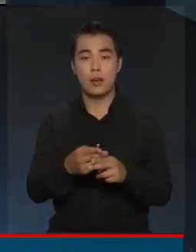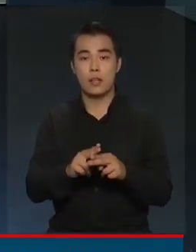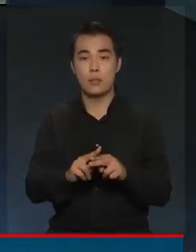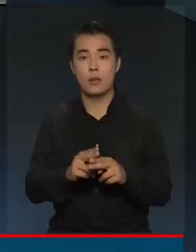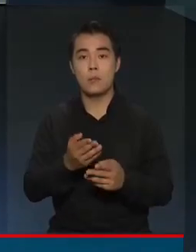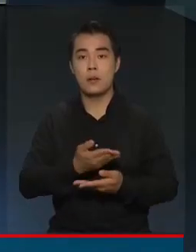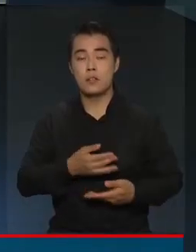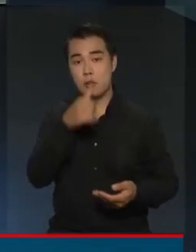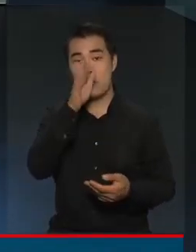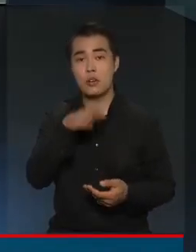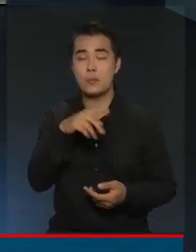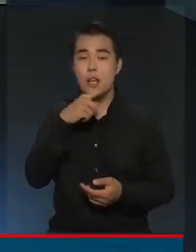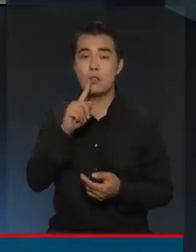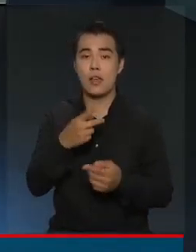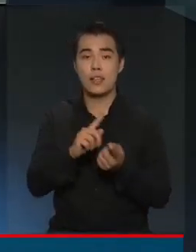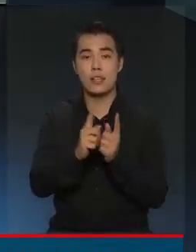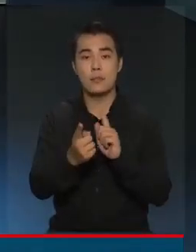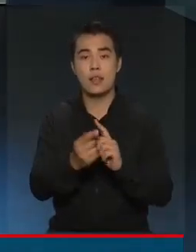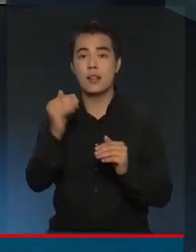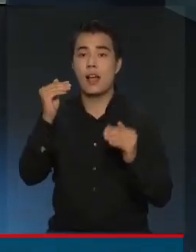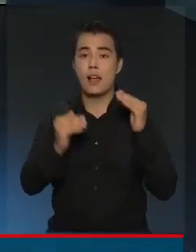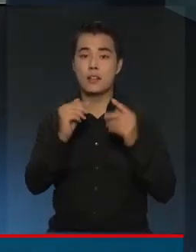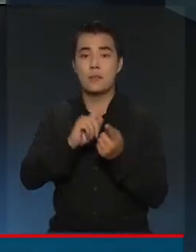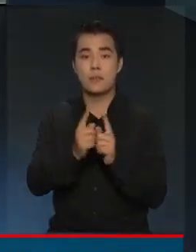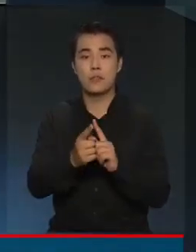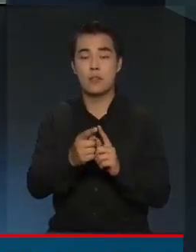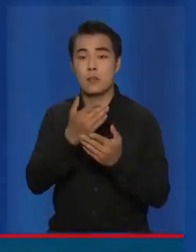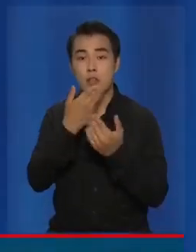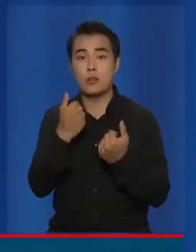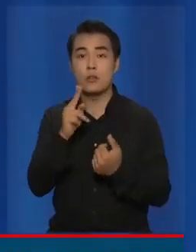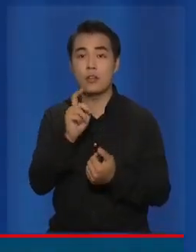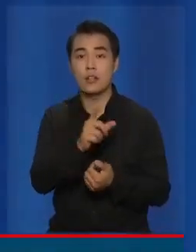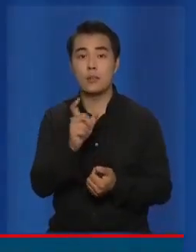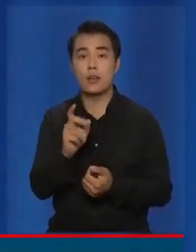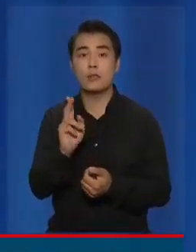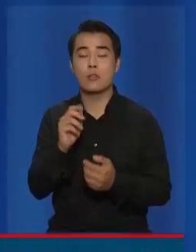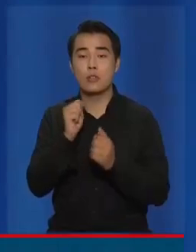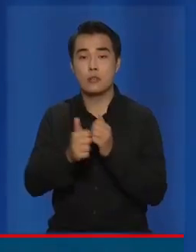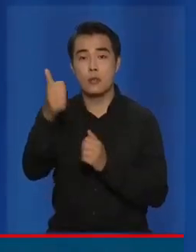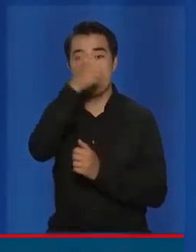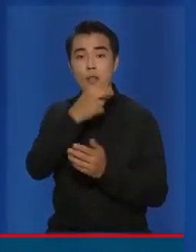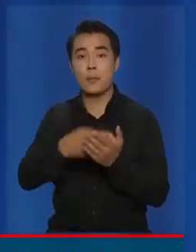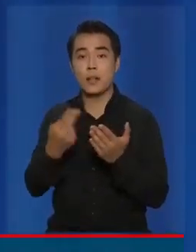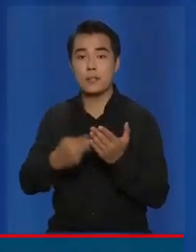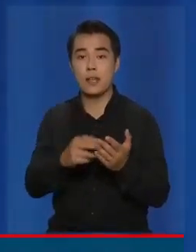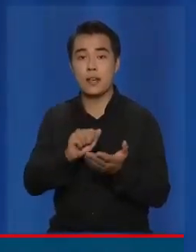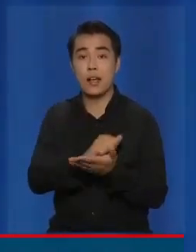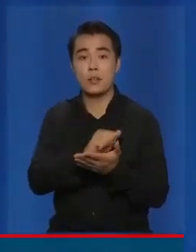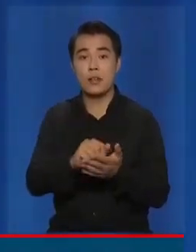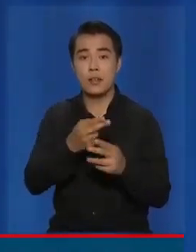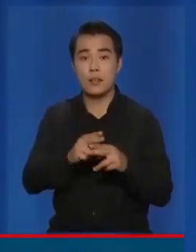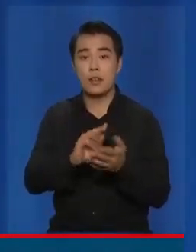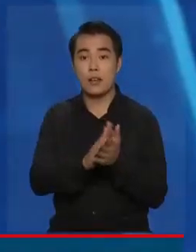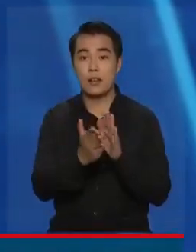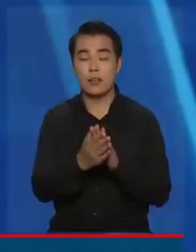не можем сказать, что изменилась статистика кардинально. То количество ребят, которые ежегодно подписывают контракт с вооруженными силами,